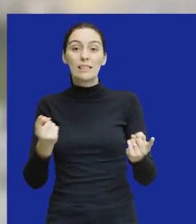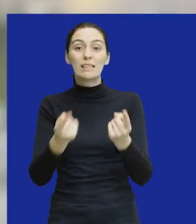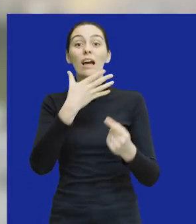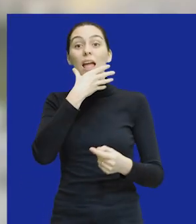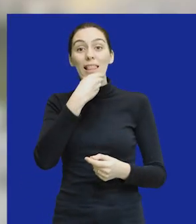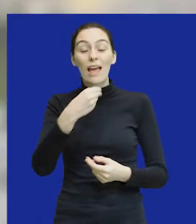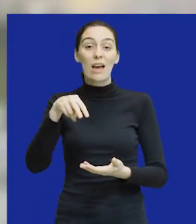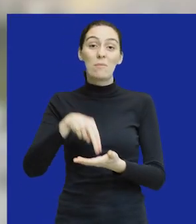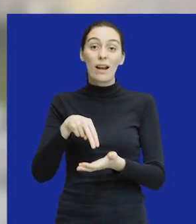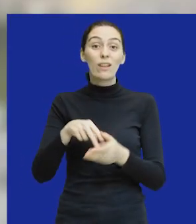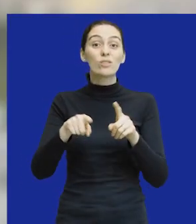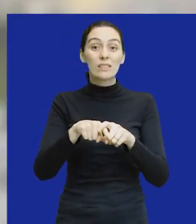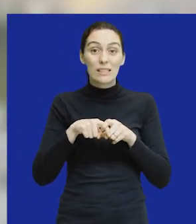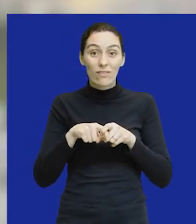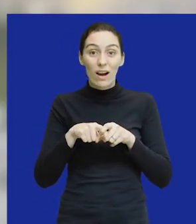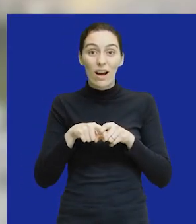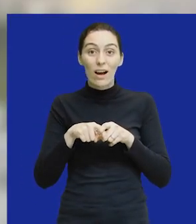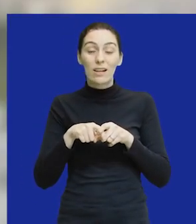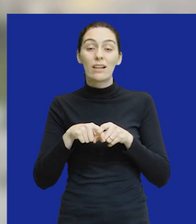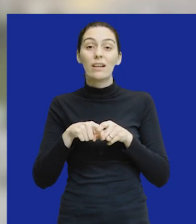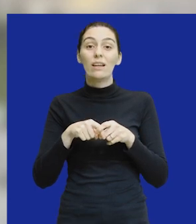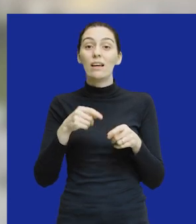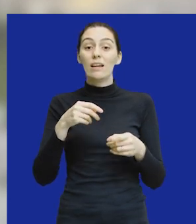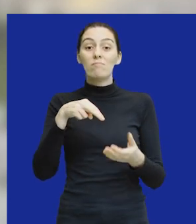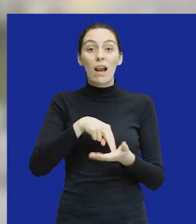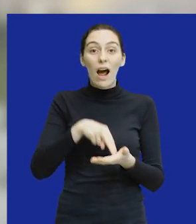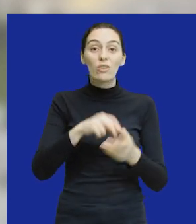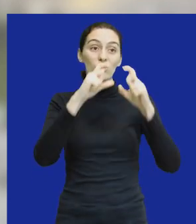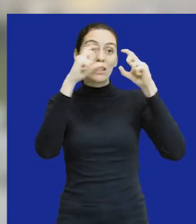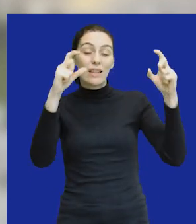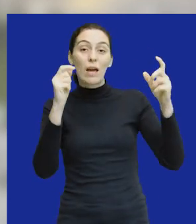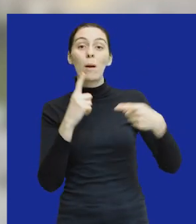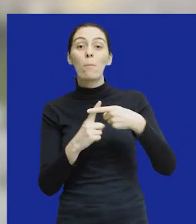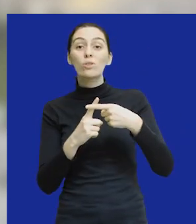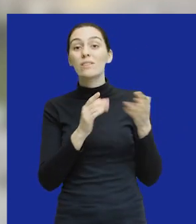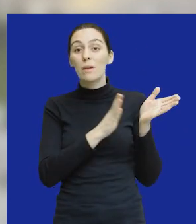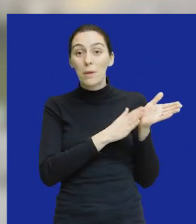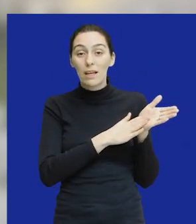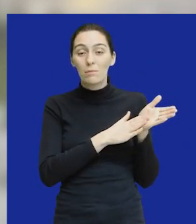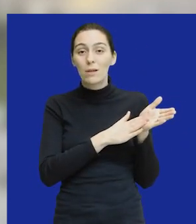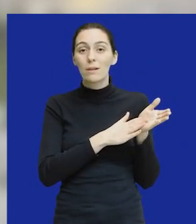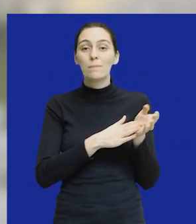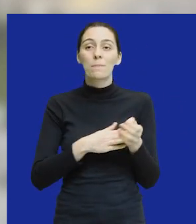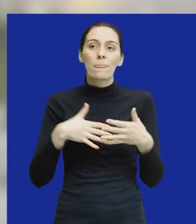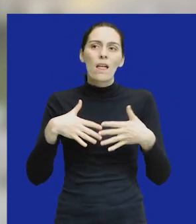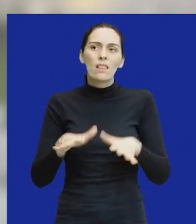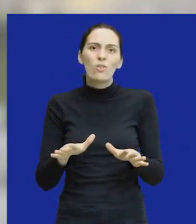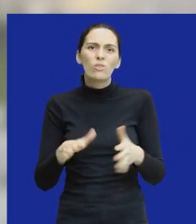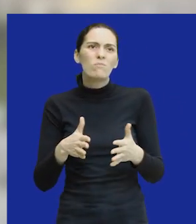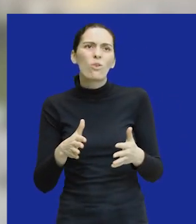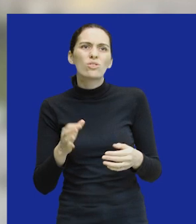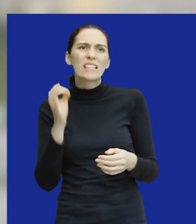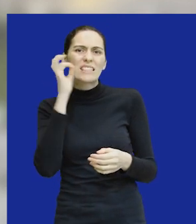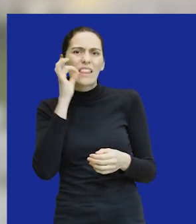forsiraju neke ljepše, radosne stvari, radosne priče, radosne teme, pozitivni primjeri. Međutim, ljudi su